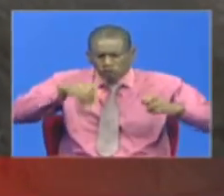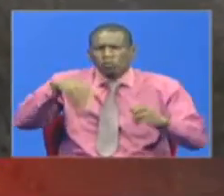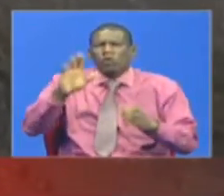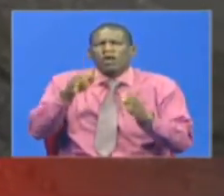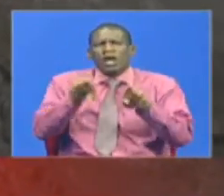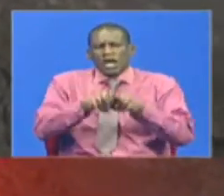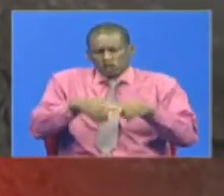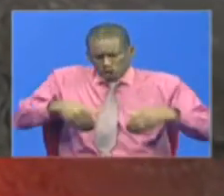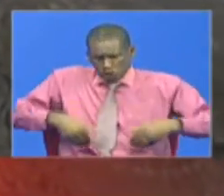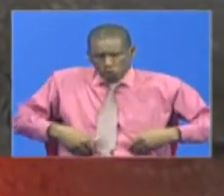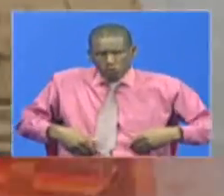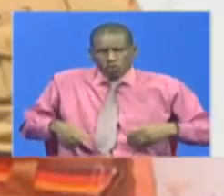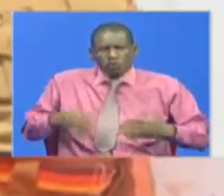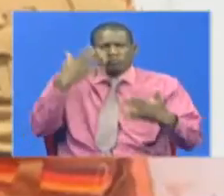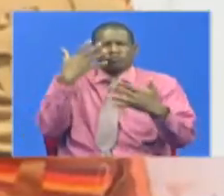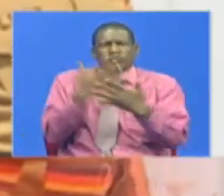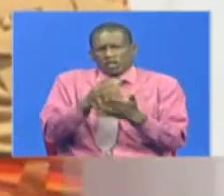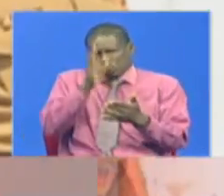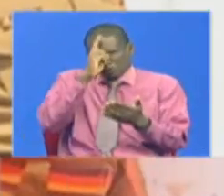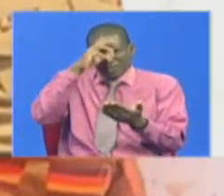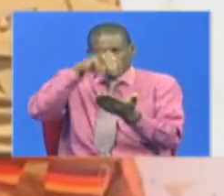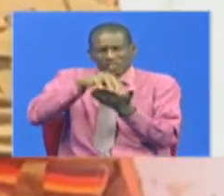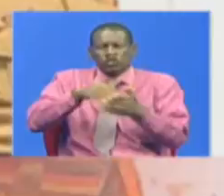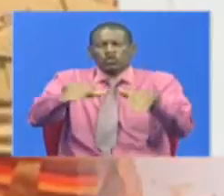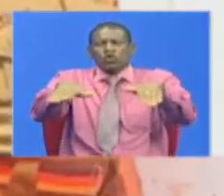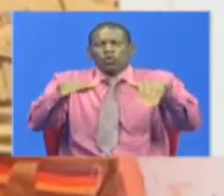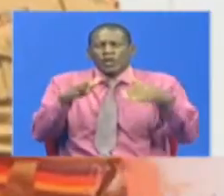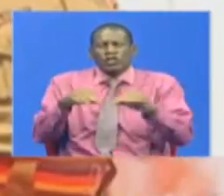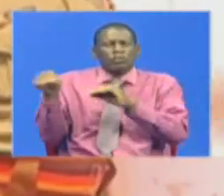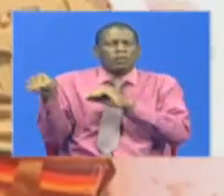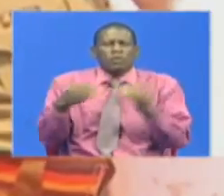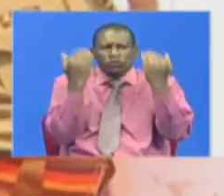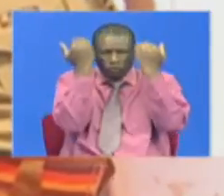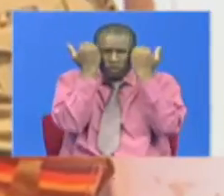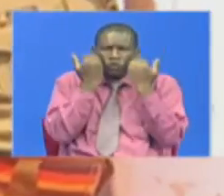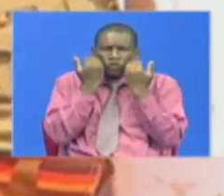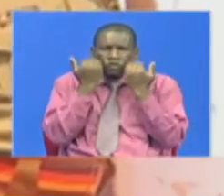vijana wakizuiliwa kituoni wakisubiri kufikishwa mahakamani.